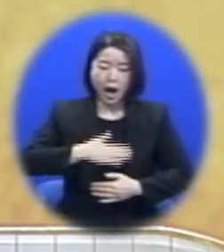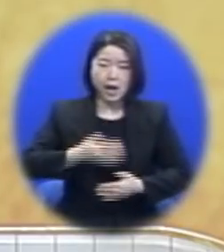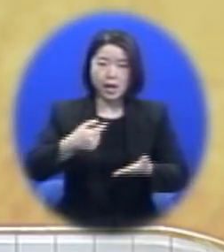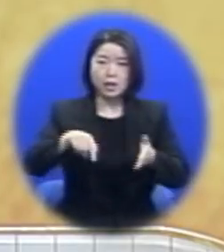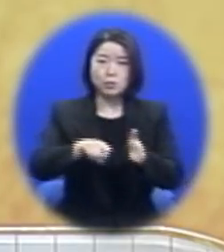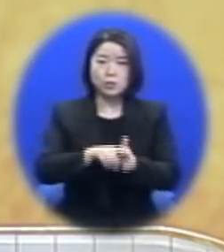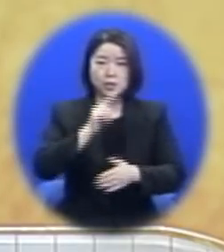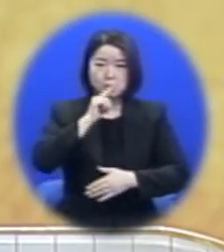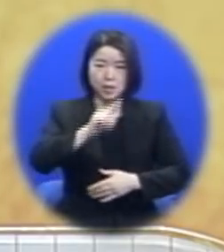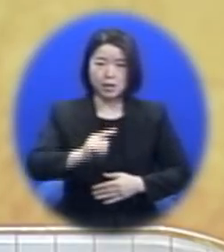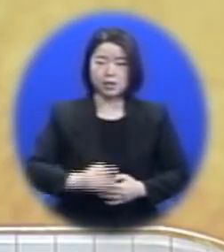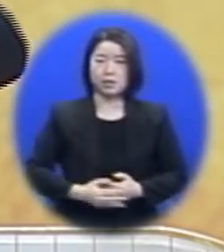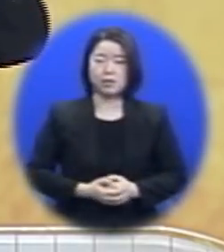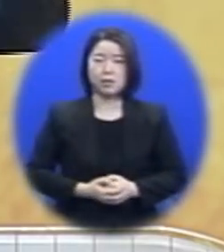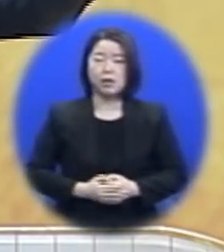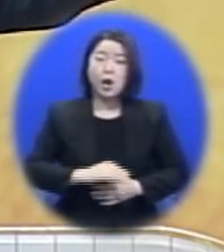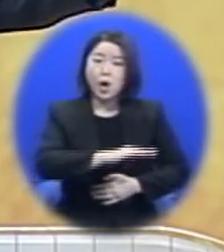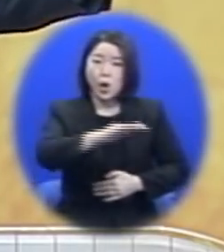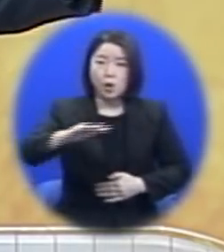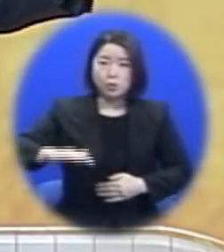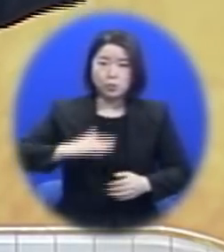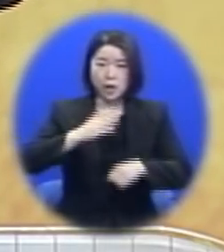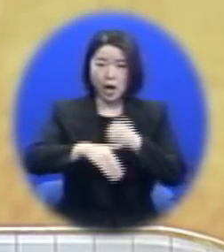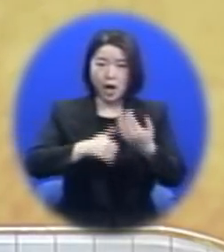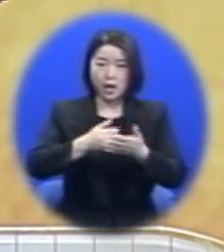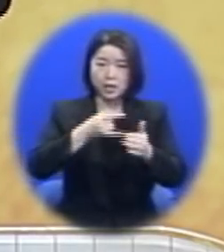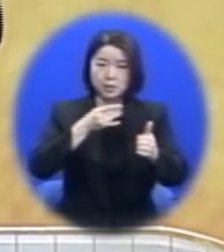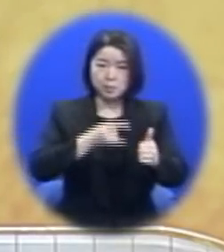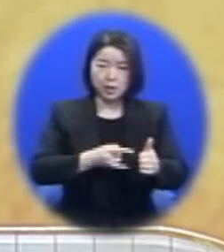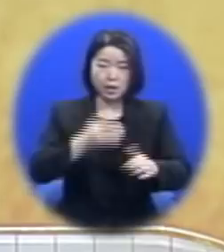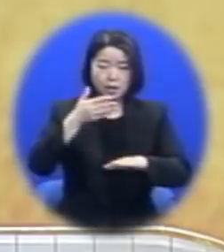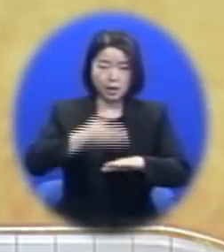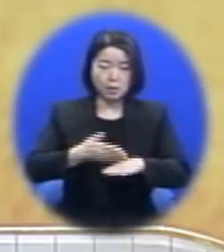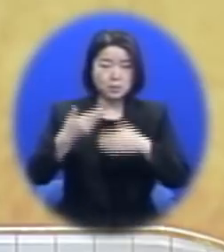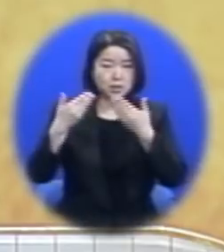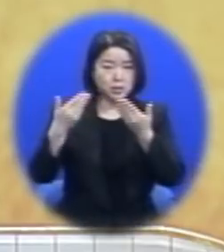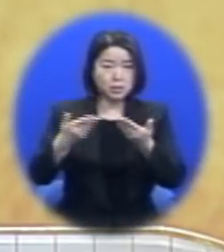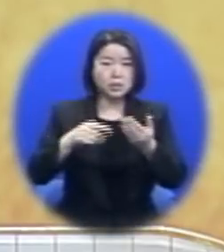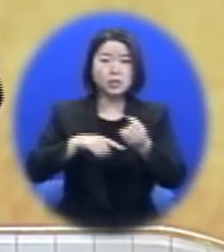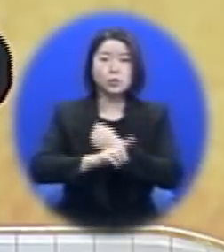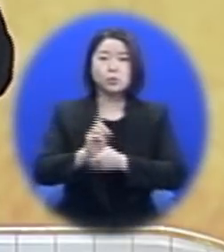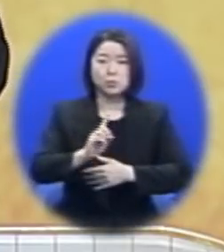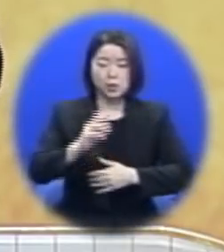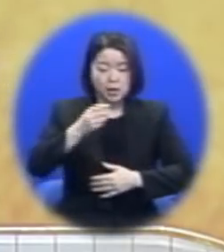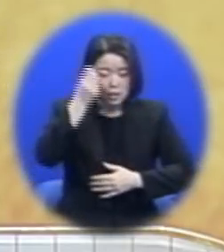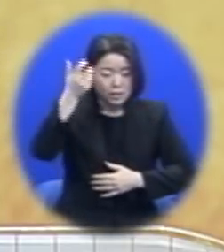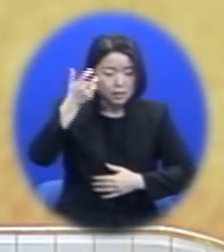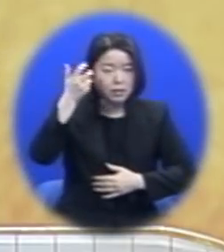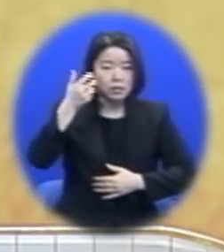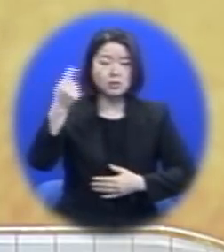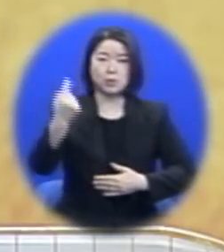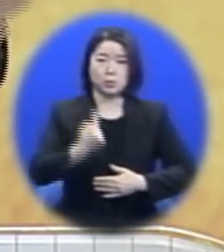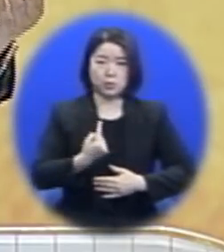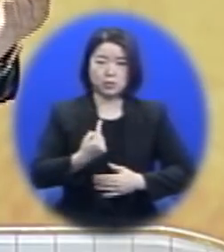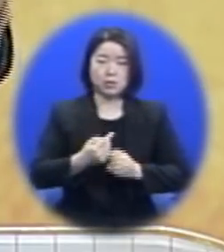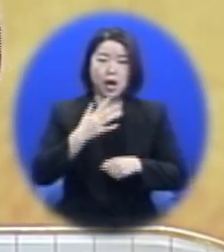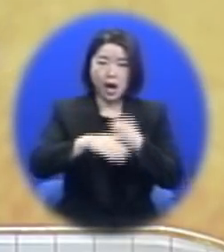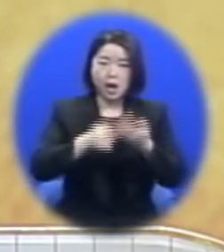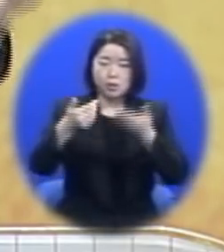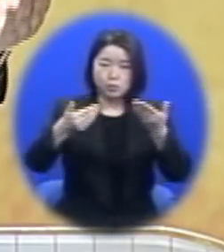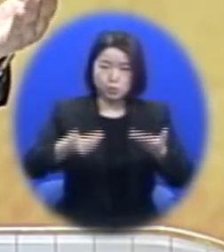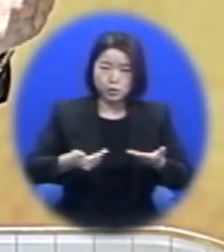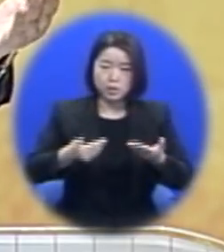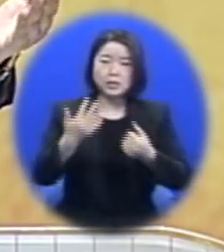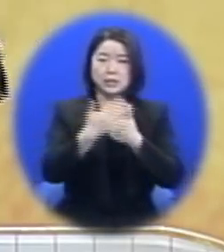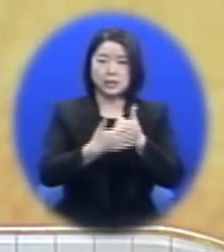하십니다. 우리가 하나님께 감사하는 것은 성령께서 우리에게 임하셔서 하나님이 주시는 은혜를